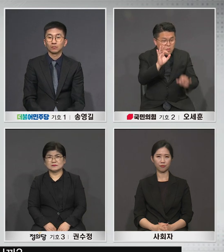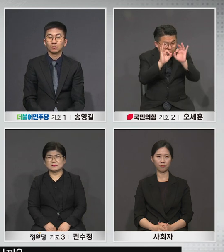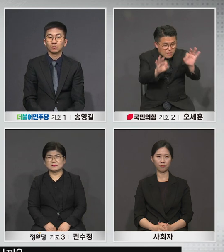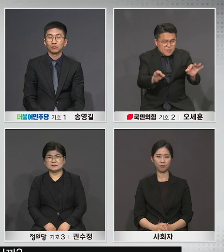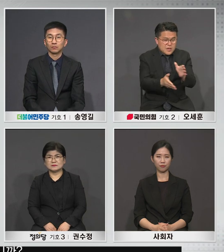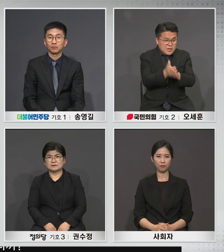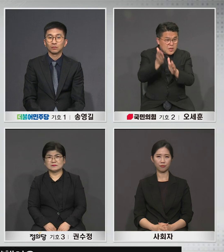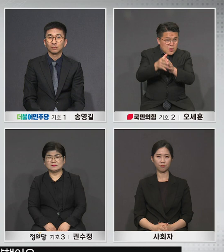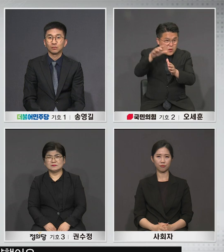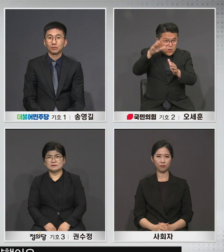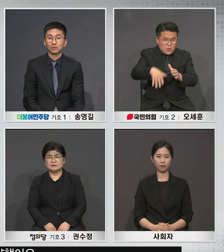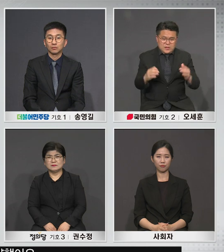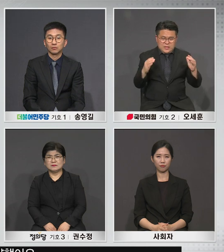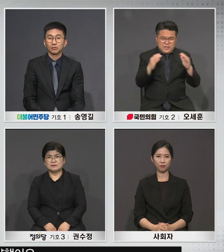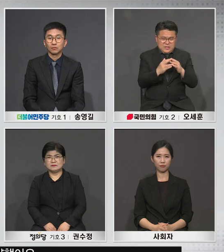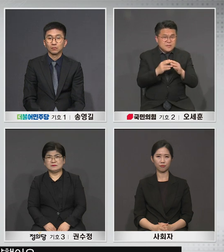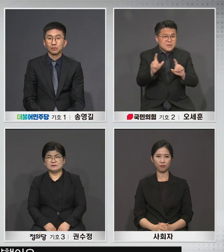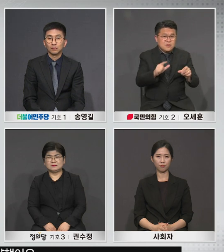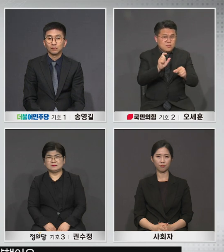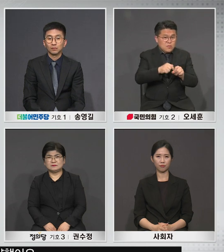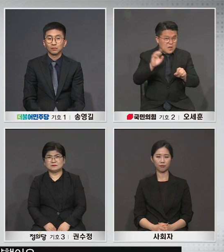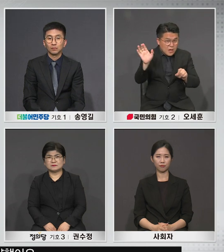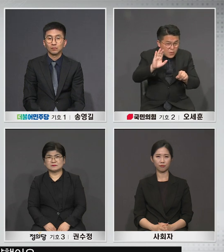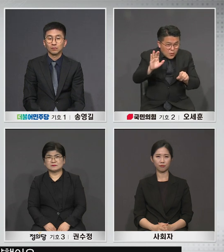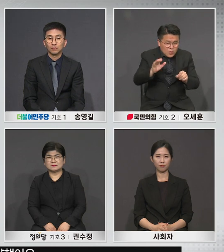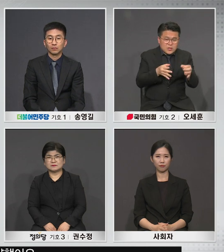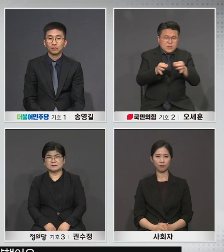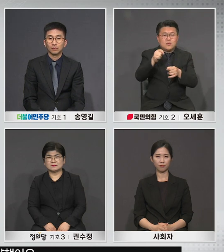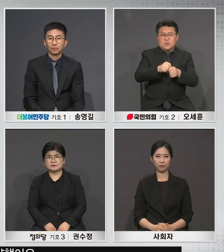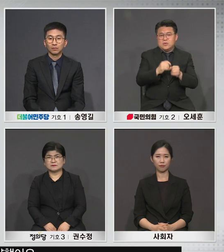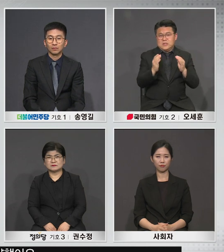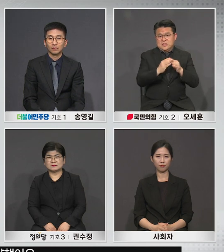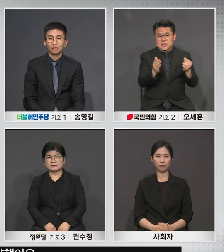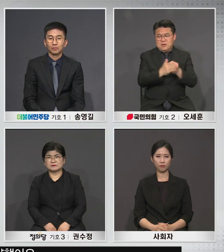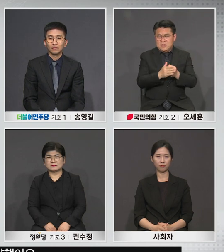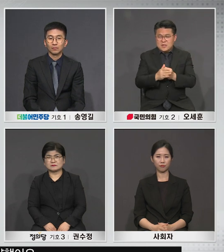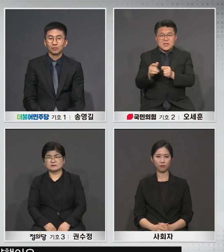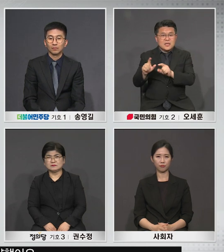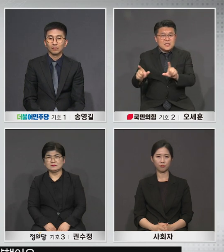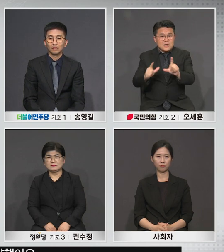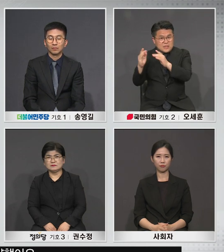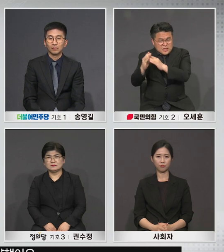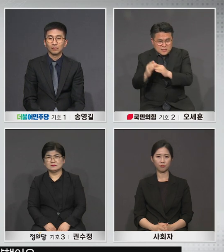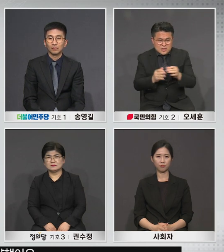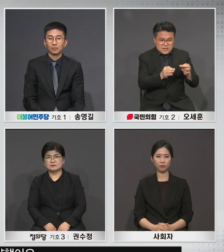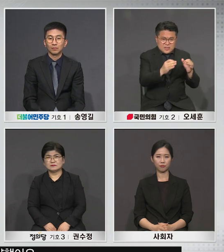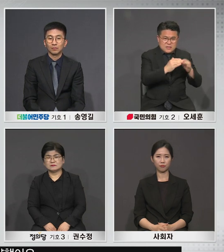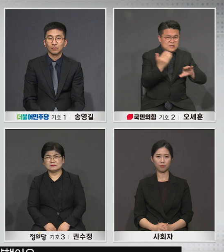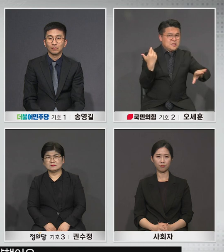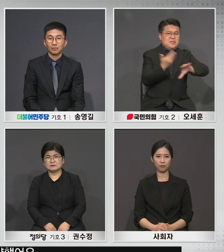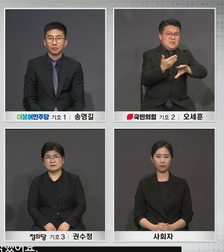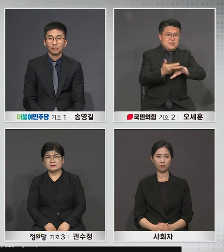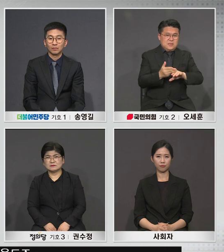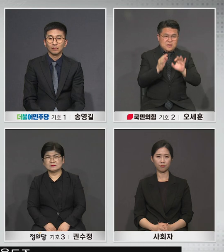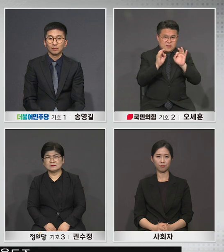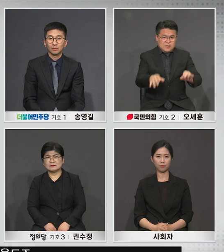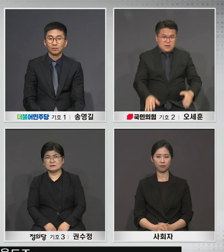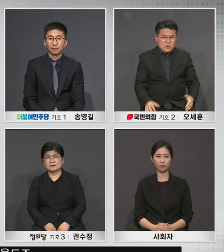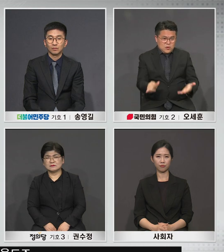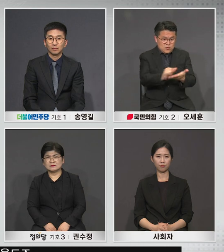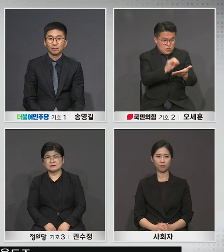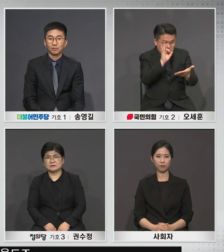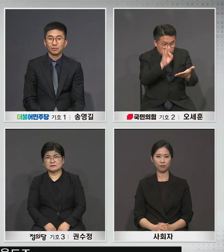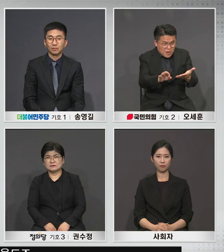어떻게 주거하고 상업용도의 건물을 같이 볼 수 있습니까? 뉴욕에는 도심 한가운데 용적률 1000%